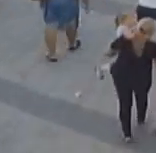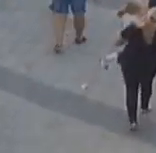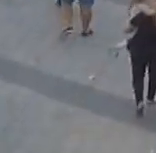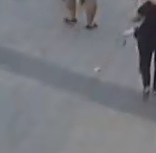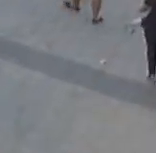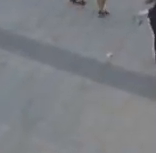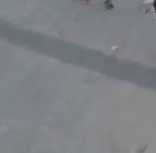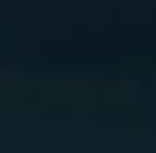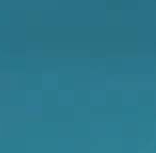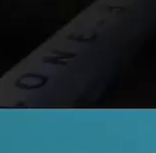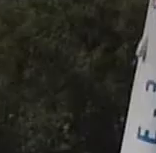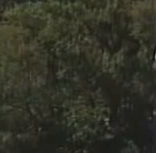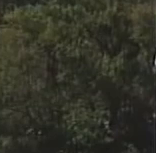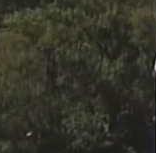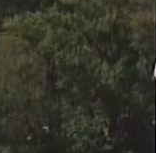Музика